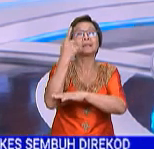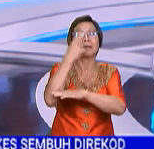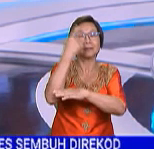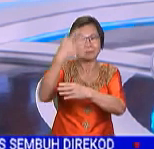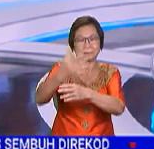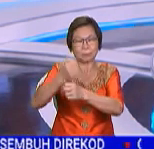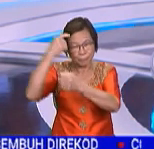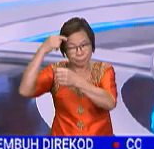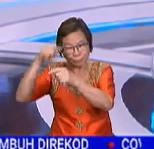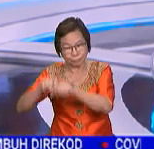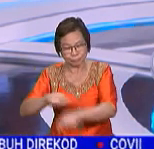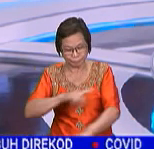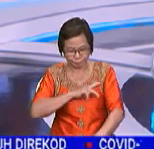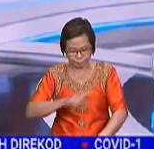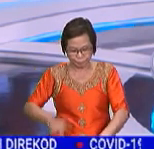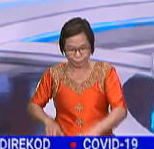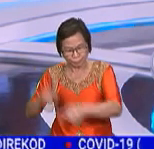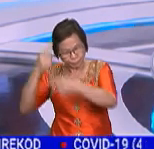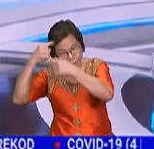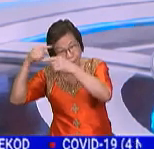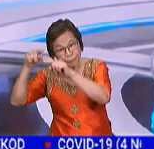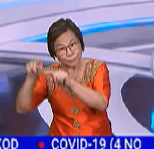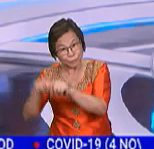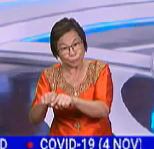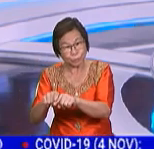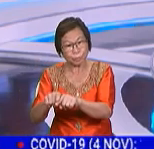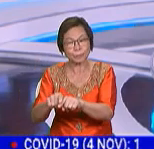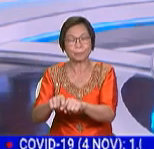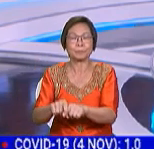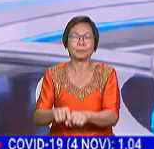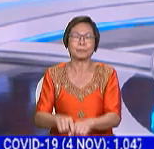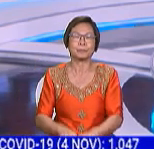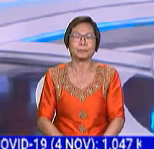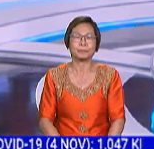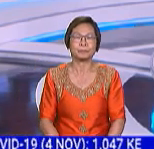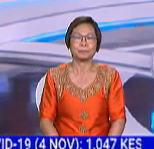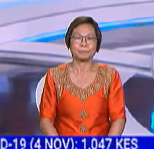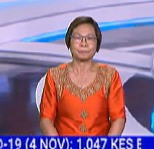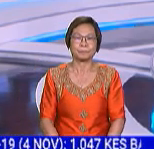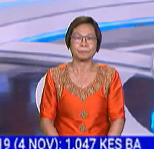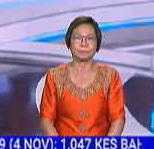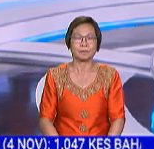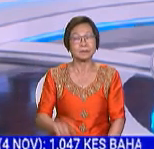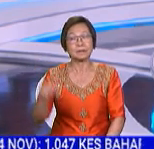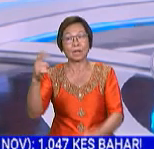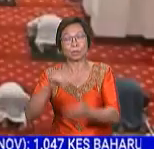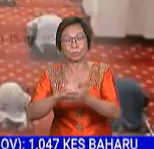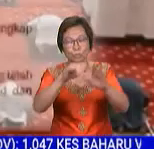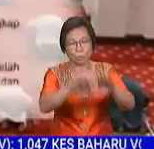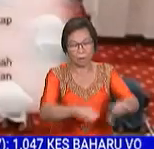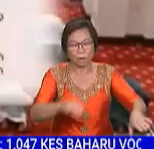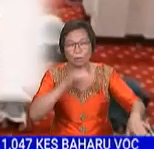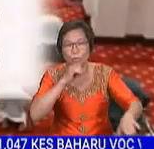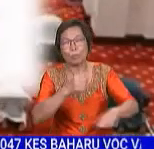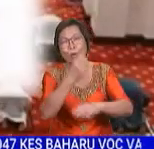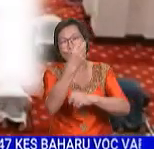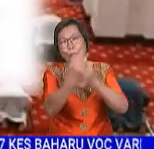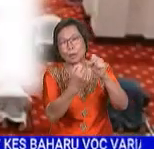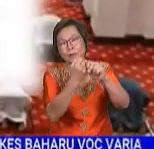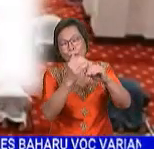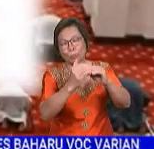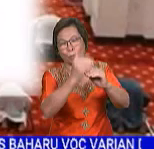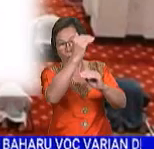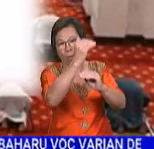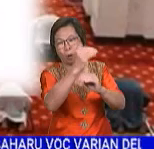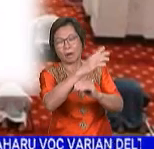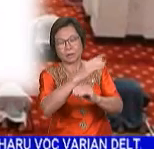mendapat perkenan yang di-pertuan agong Allah Subhana buah riayatul Zainal Mustafa bila Syahrini tuh kanak-kanak berumur 12 tahun